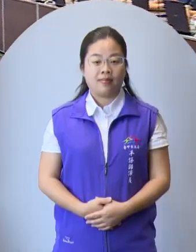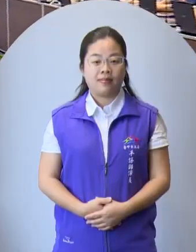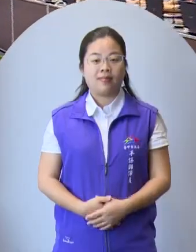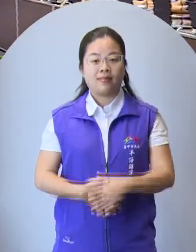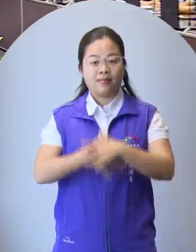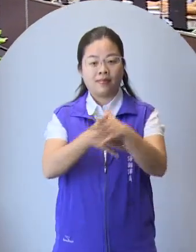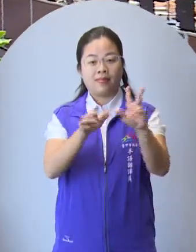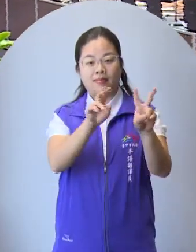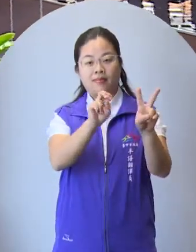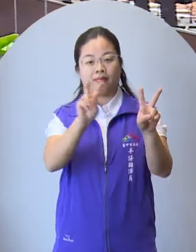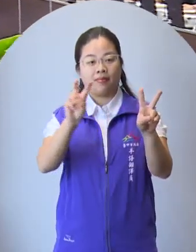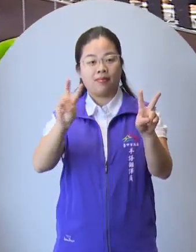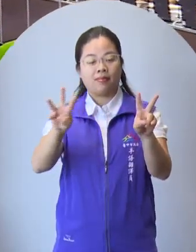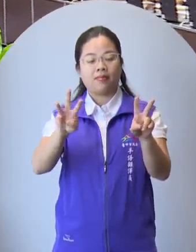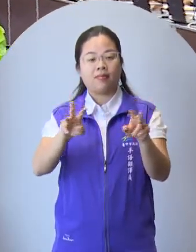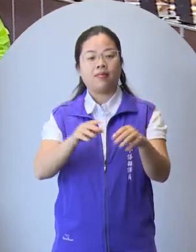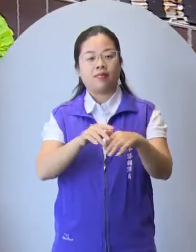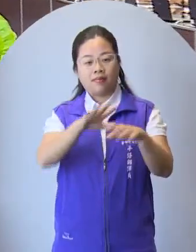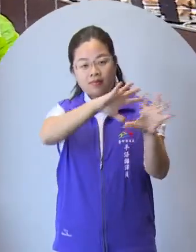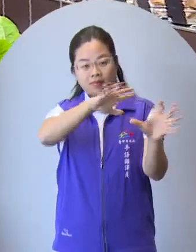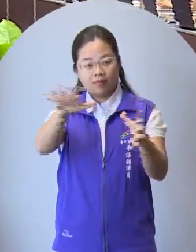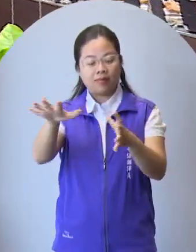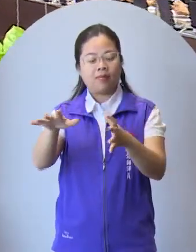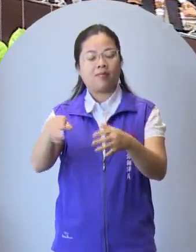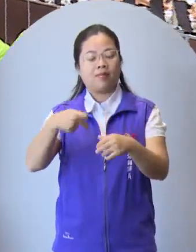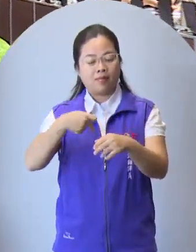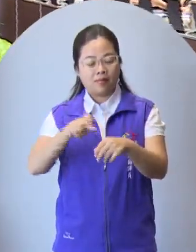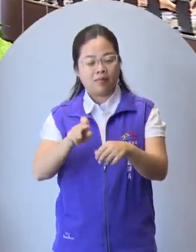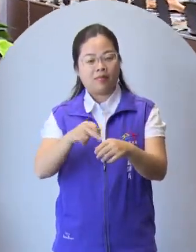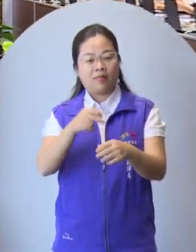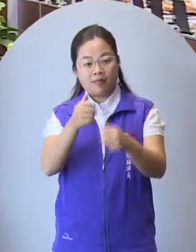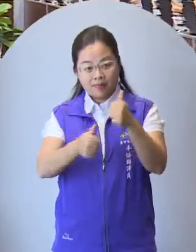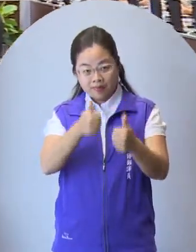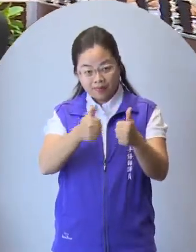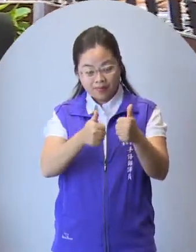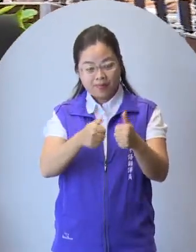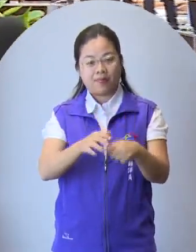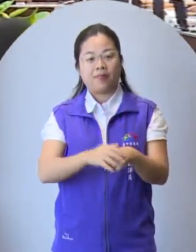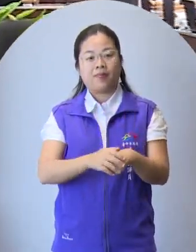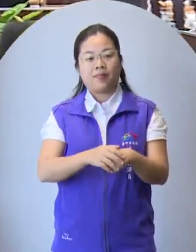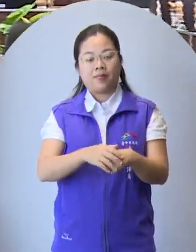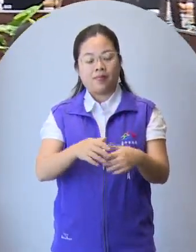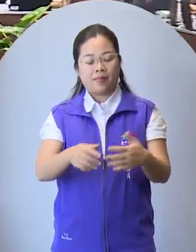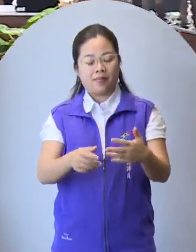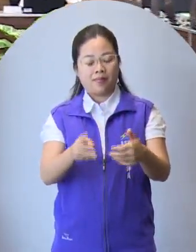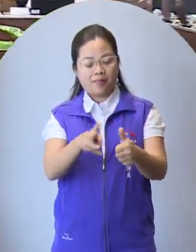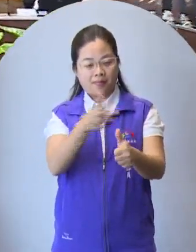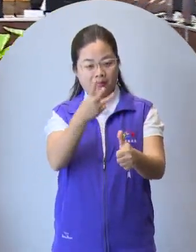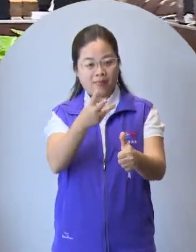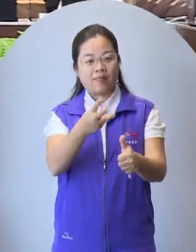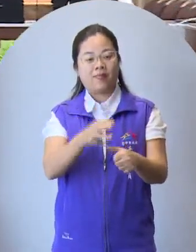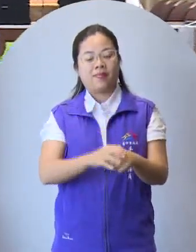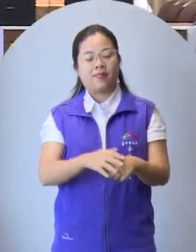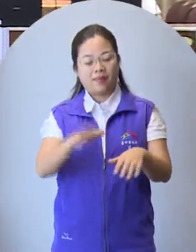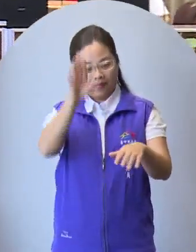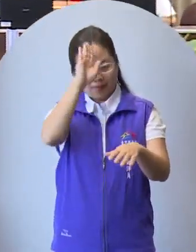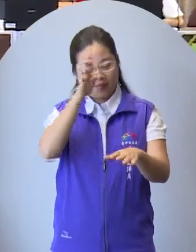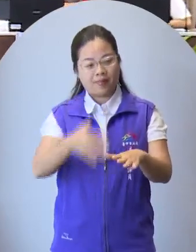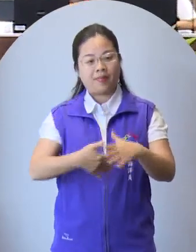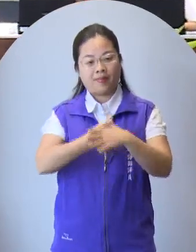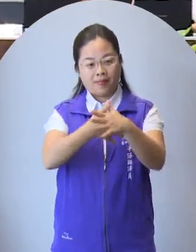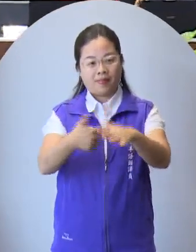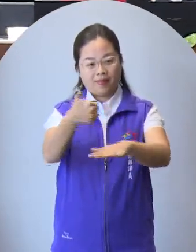表扬2023世界中学生跆拳道锦标赛本市选手勇夺铜牌，请获奖选手上台授